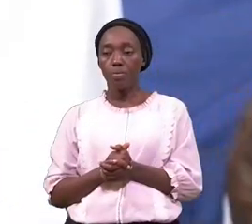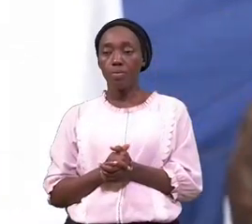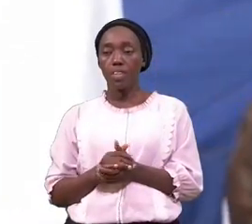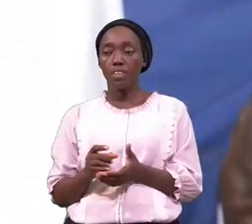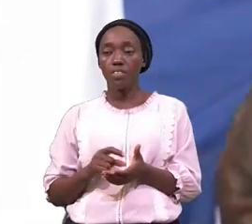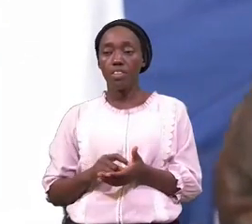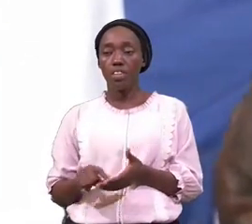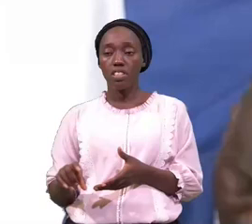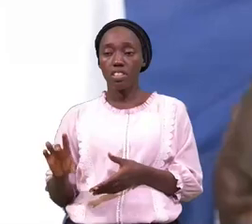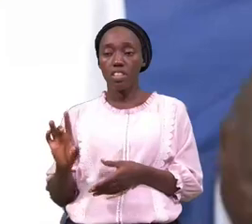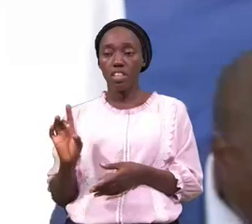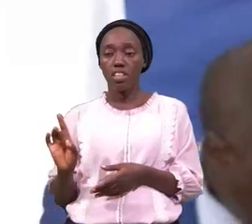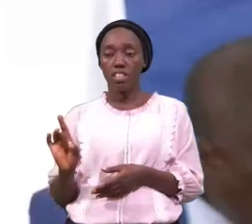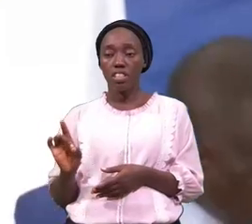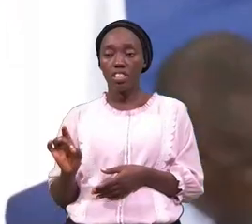Verset 8.